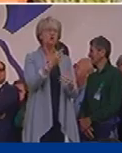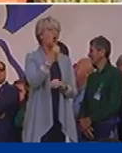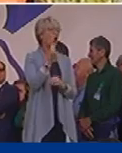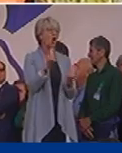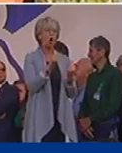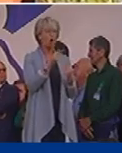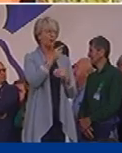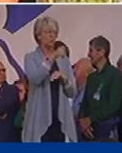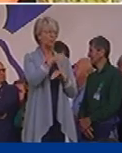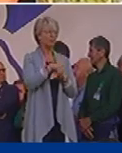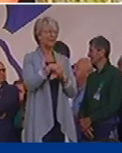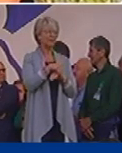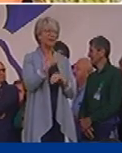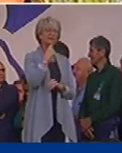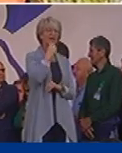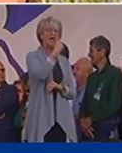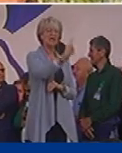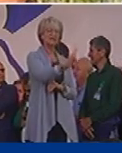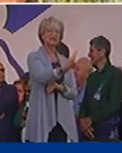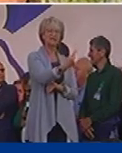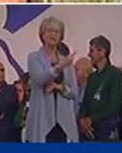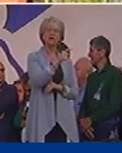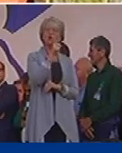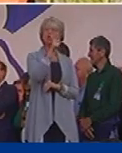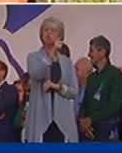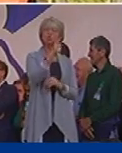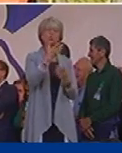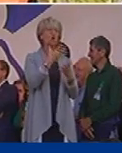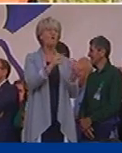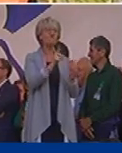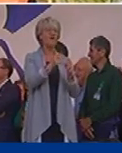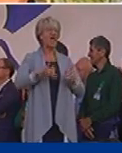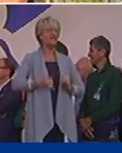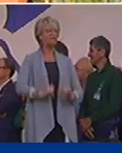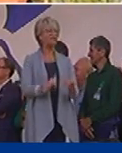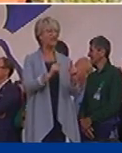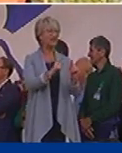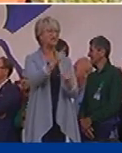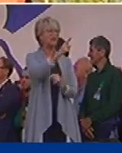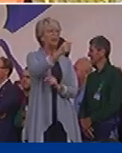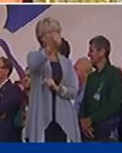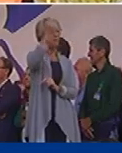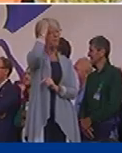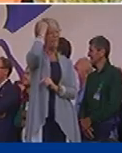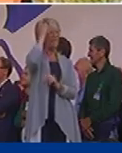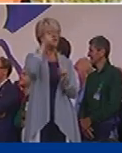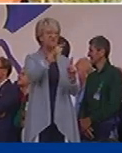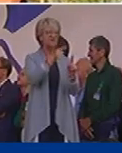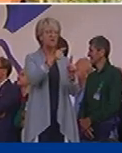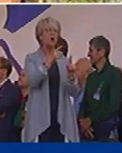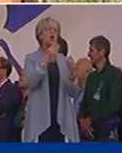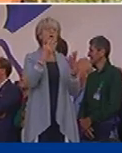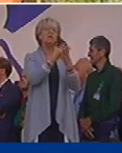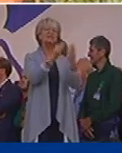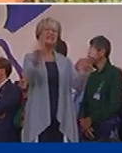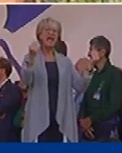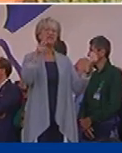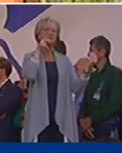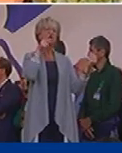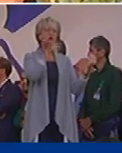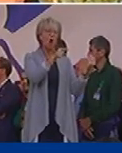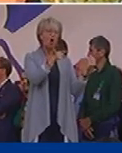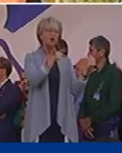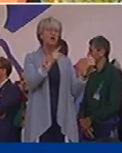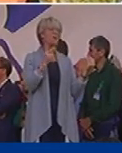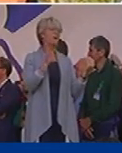permetti a dire tu che non fai figli, pentitene quando molte di quelle donne